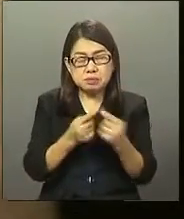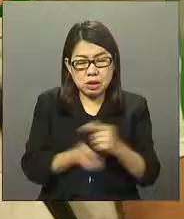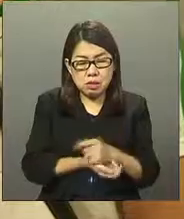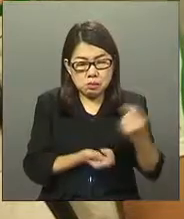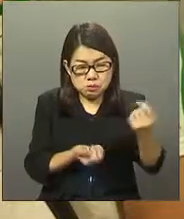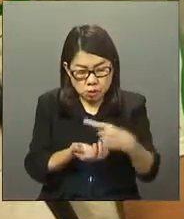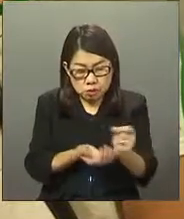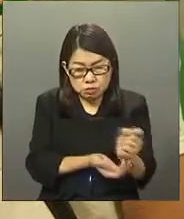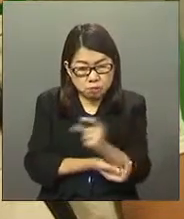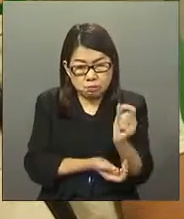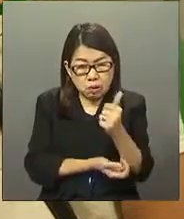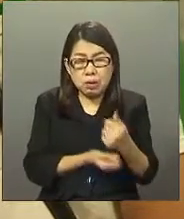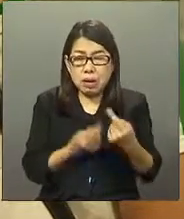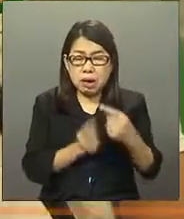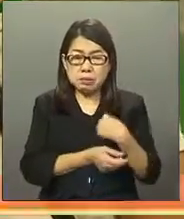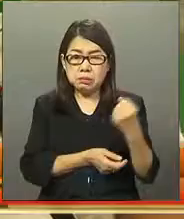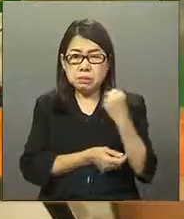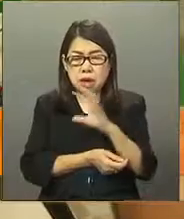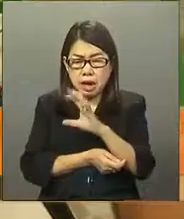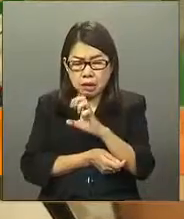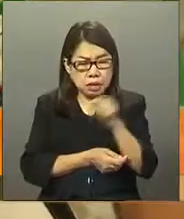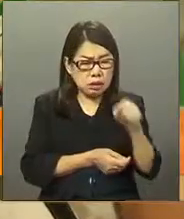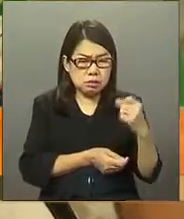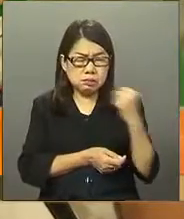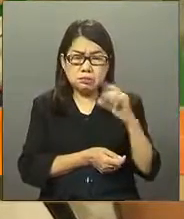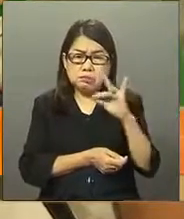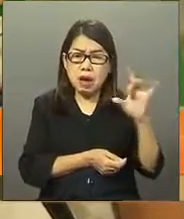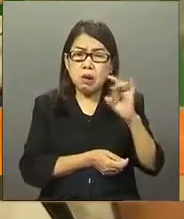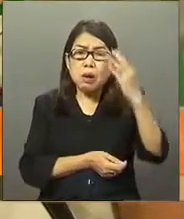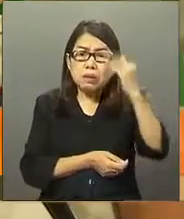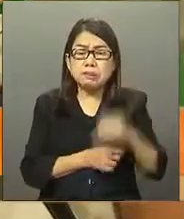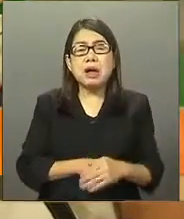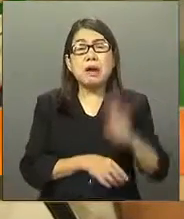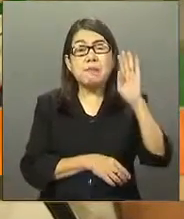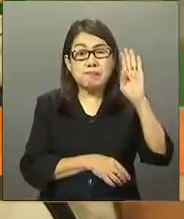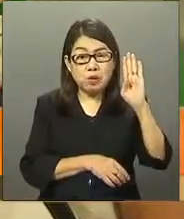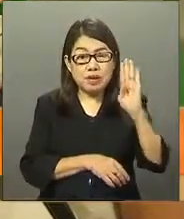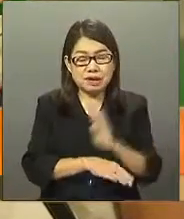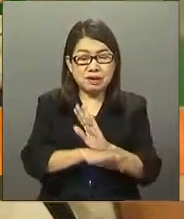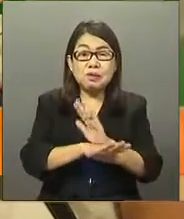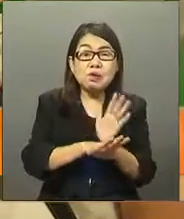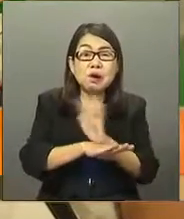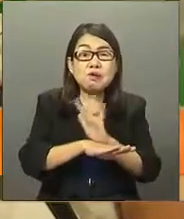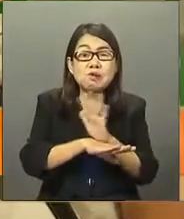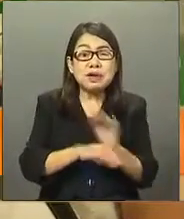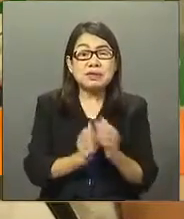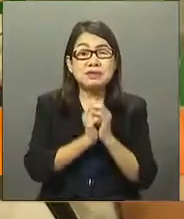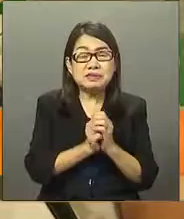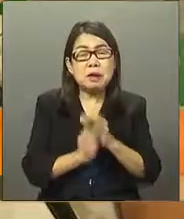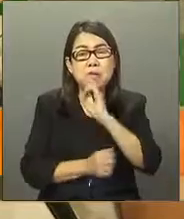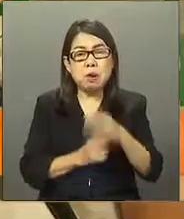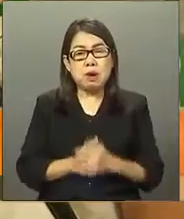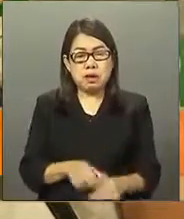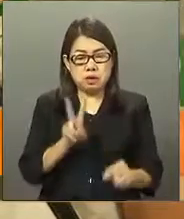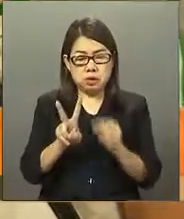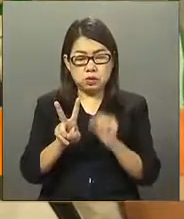งสัยว่าทำไมบางเครื่องได้แค่500บางเครื่องได้800เนี่ยทางหัวเว่ยก็ยังยืนยันว่ามาตรฐานของตัว 2.1 คือที่ระ